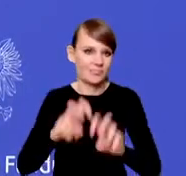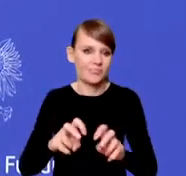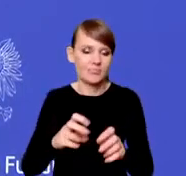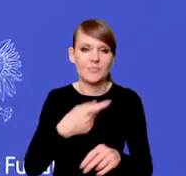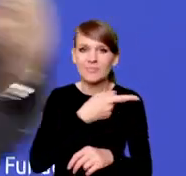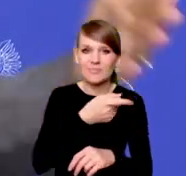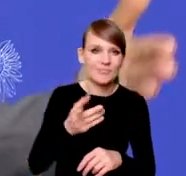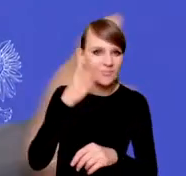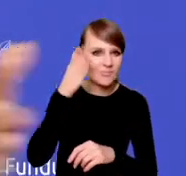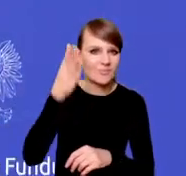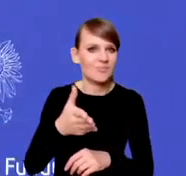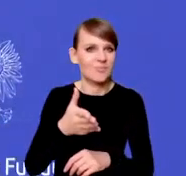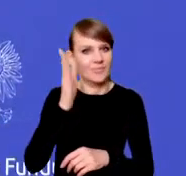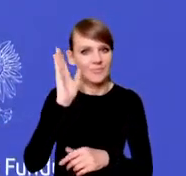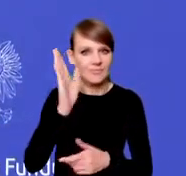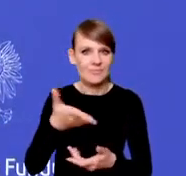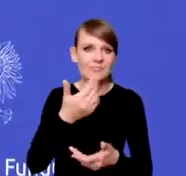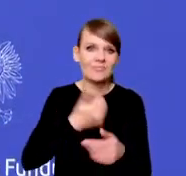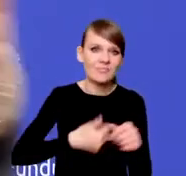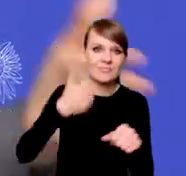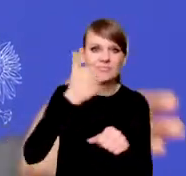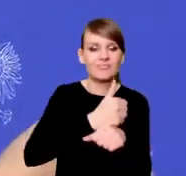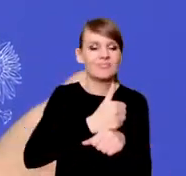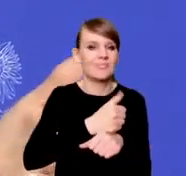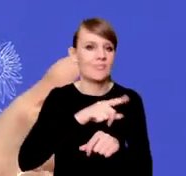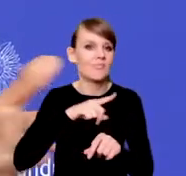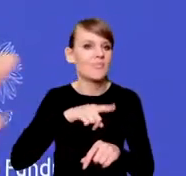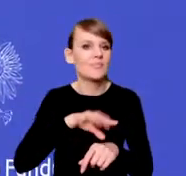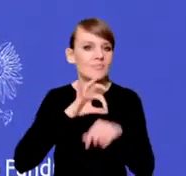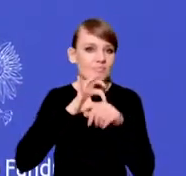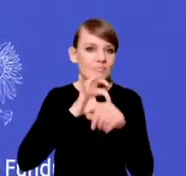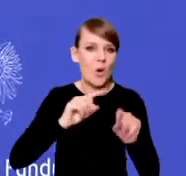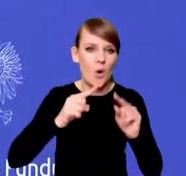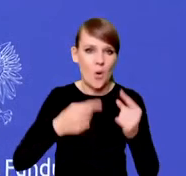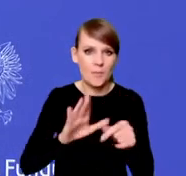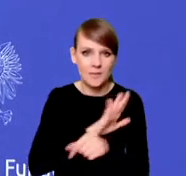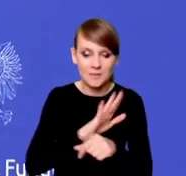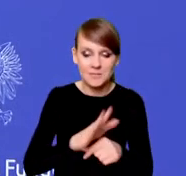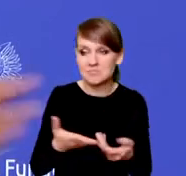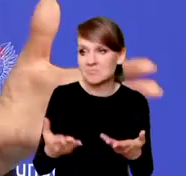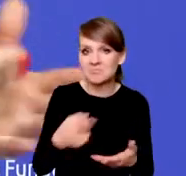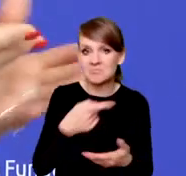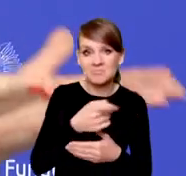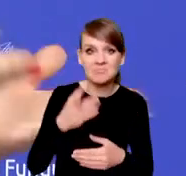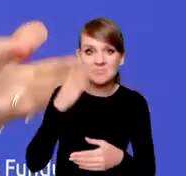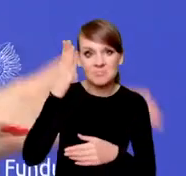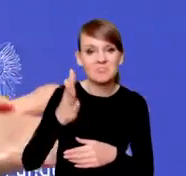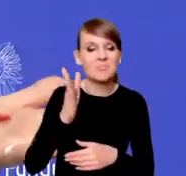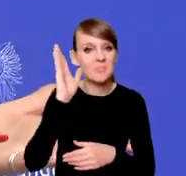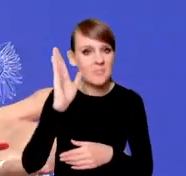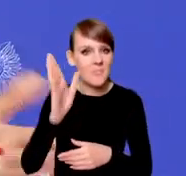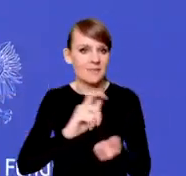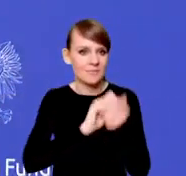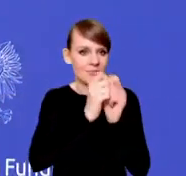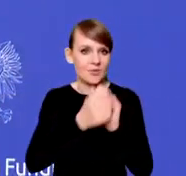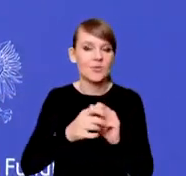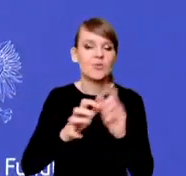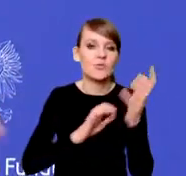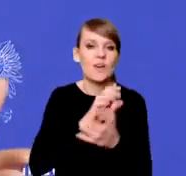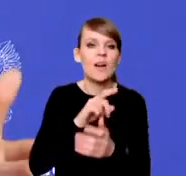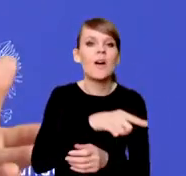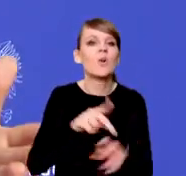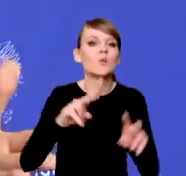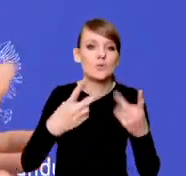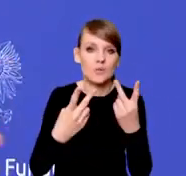przywódcy organizacji biznesowych. Wszyscy ci, którzy będą w przyszłości kształtowali świat, wychodzą spod państwa skrzydeł. I jeśli